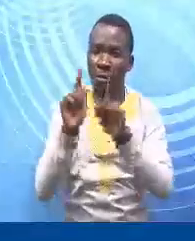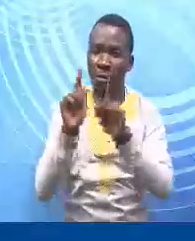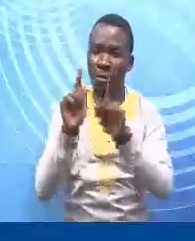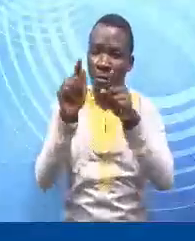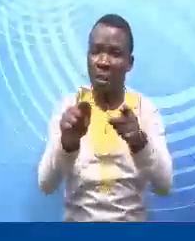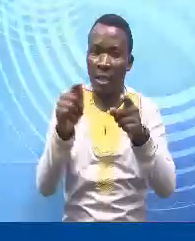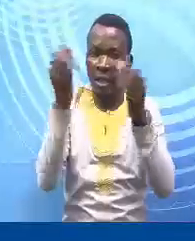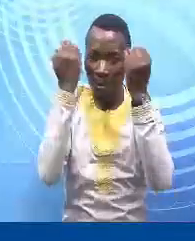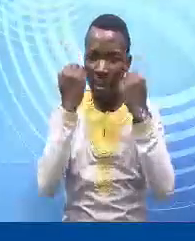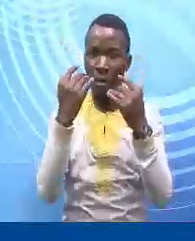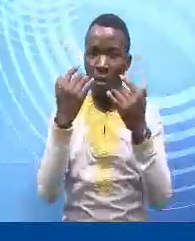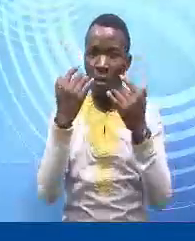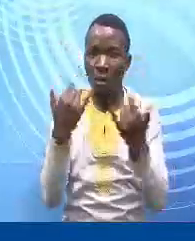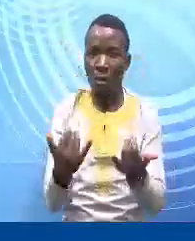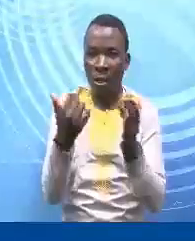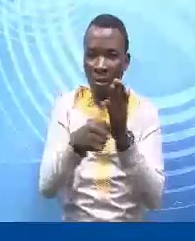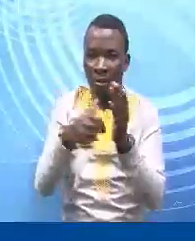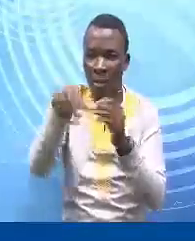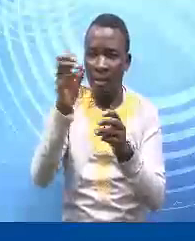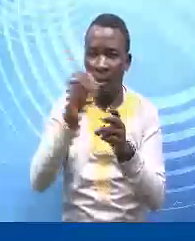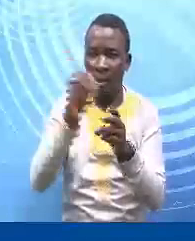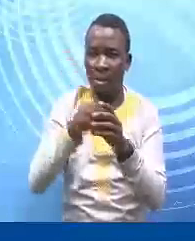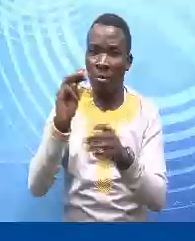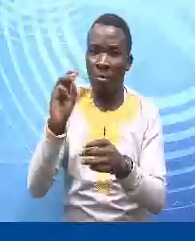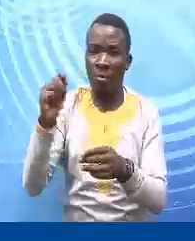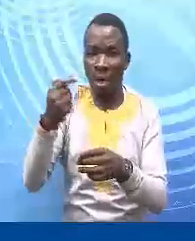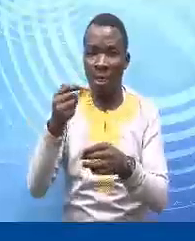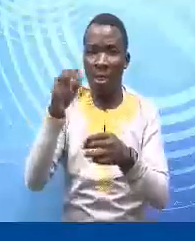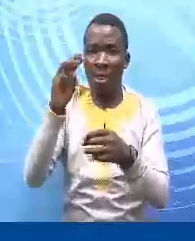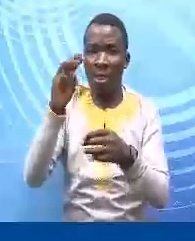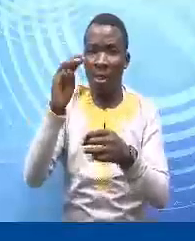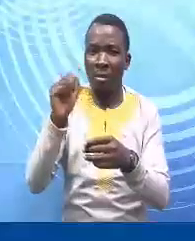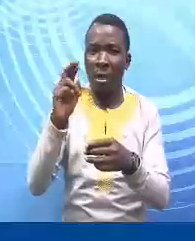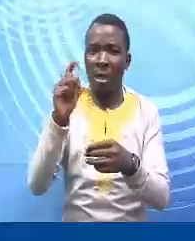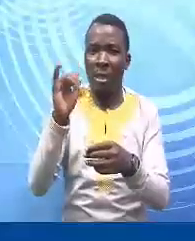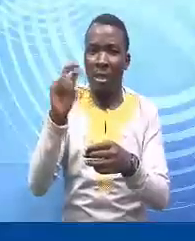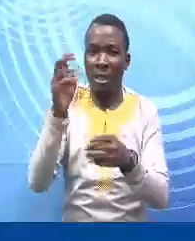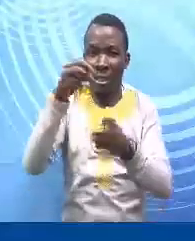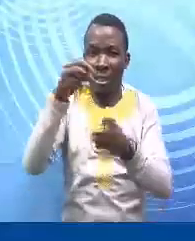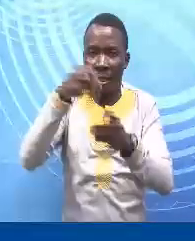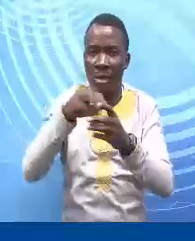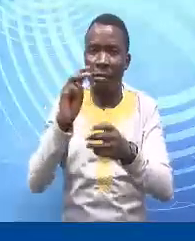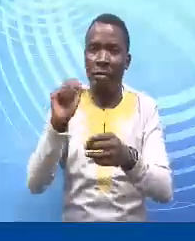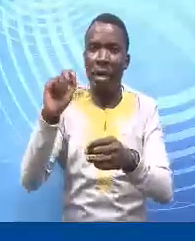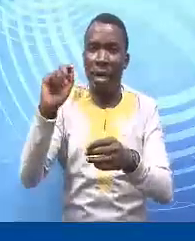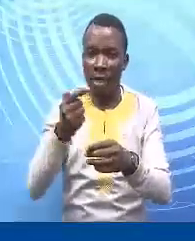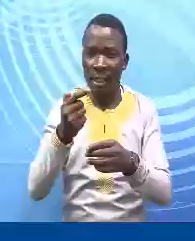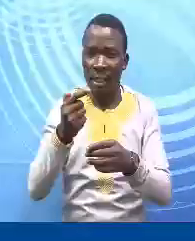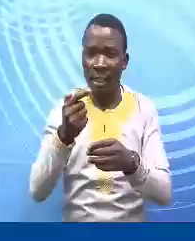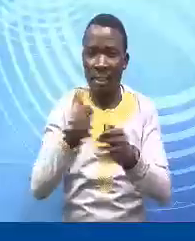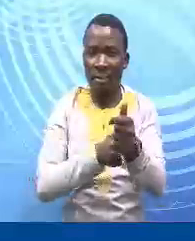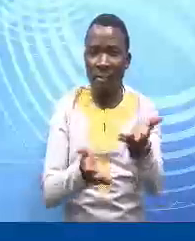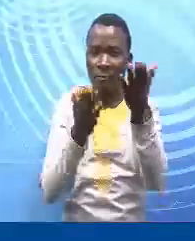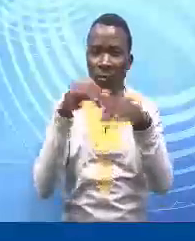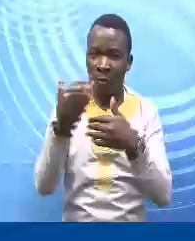uyu munsi ikirego cyabo kiri muri maje uwitwa Marite yakigeje muri maje maje irimo kugikurikirana kugira ngo bazajye